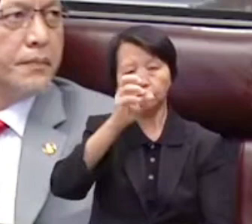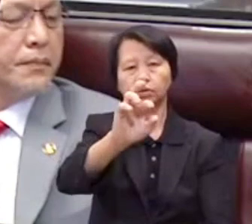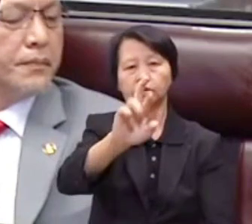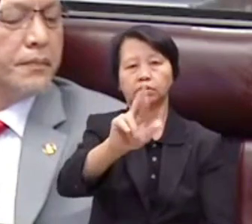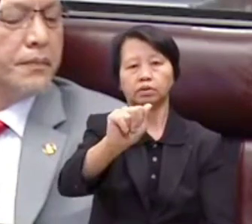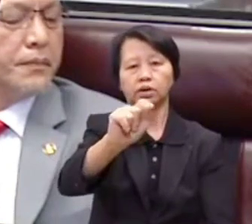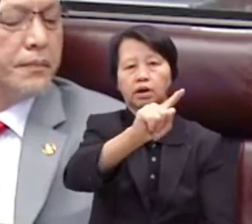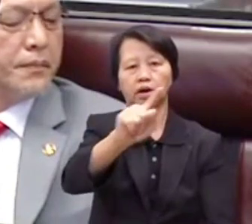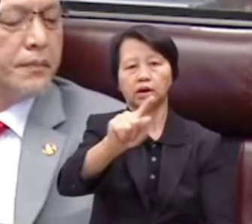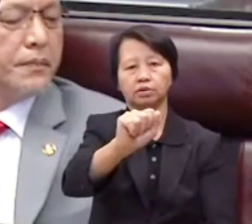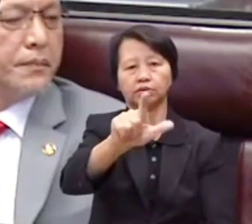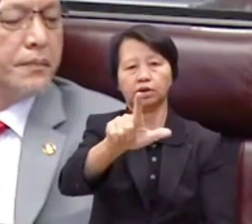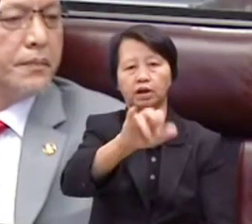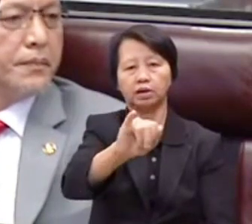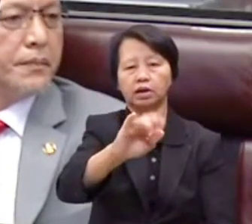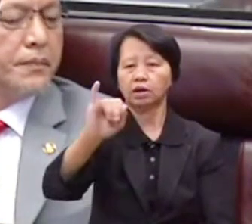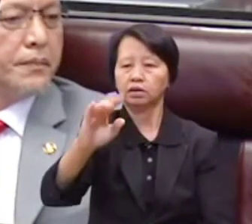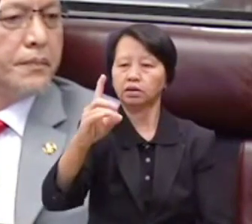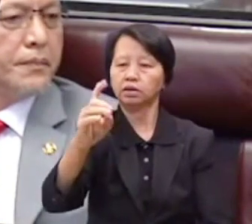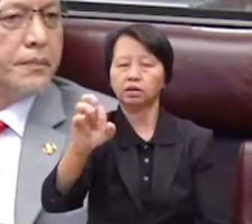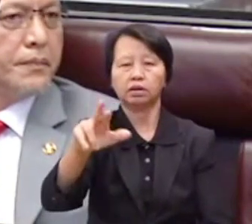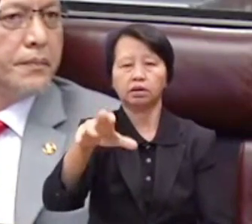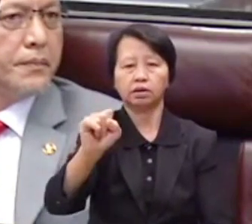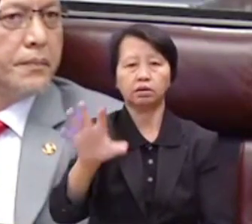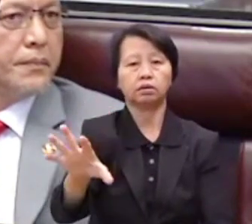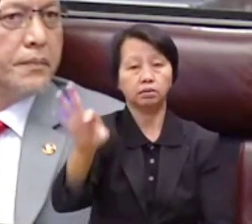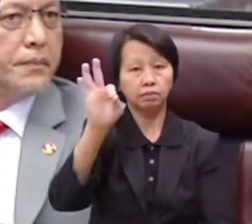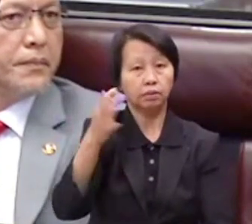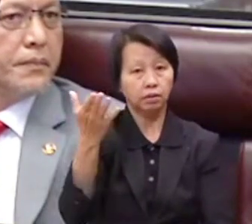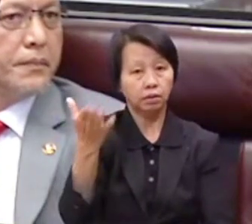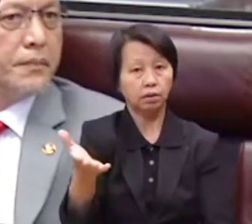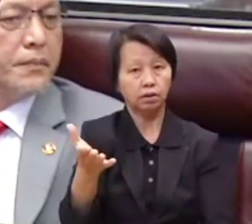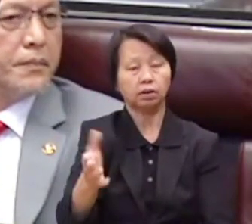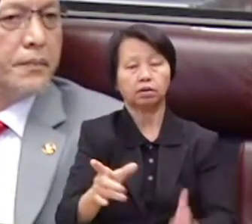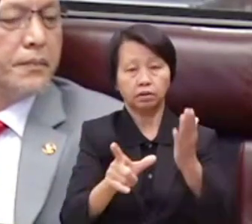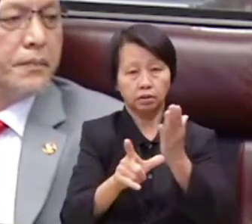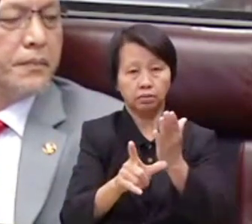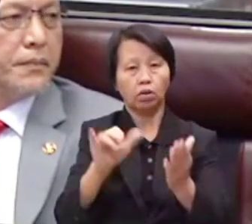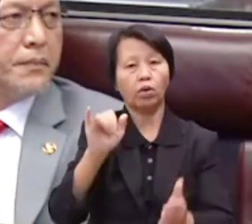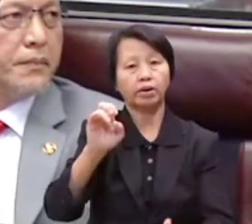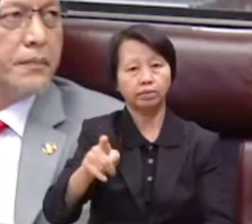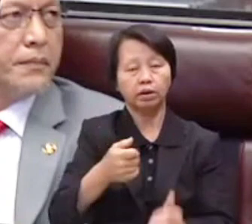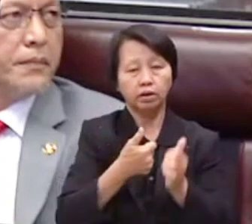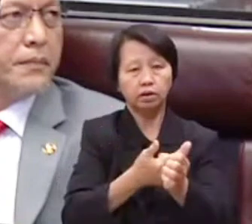timbalan yang dipetual dewan negara dan mengikutkan peraturan